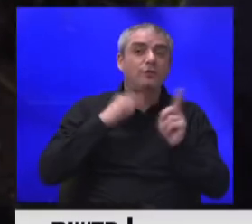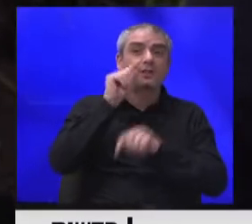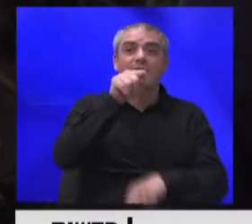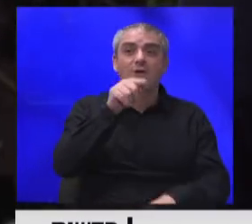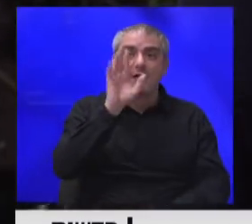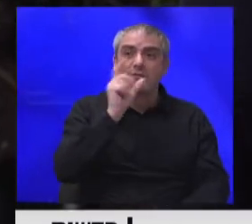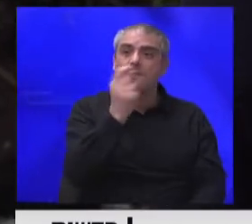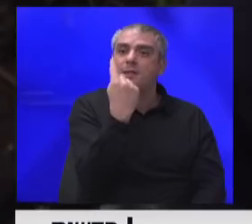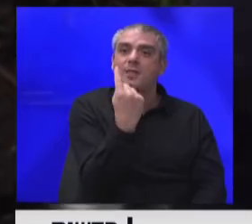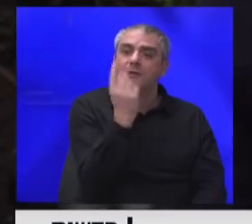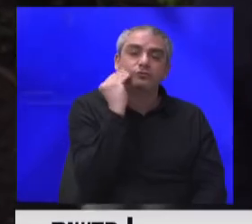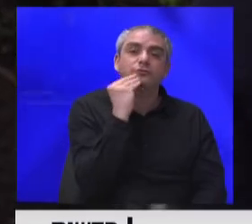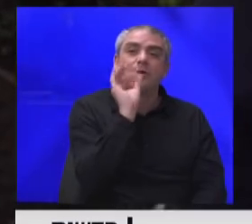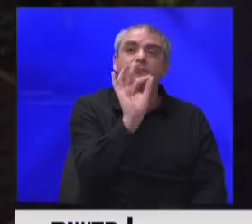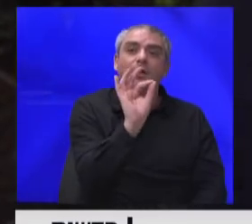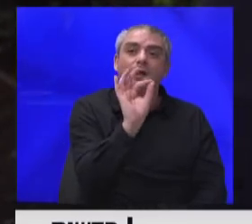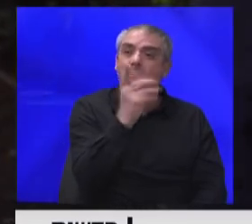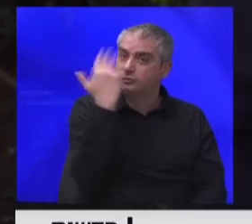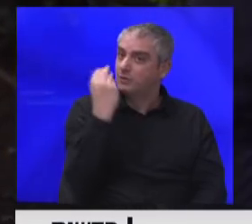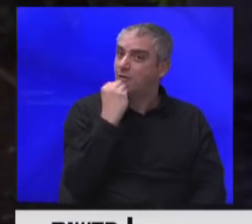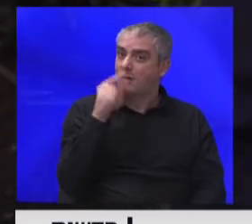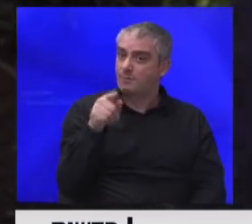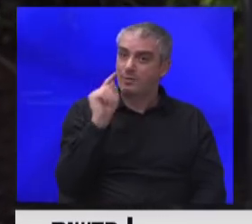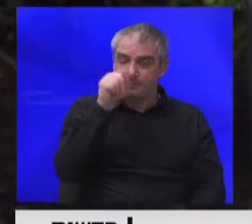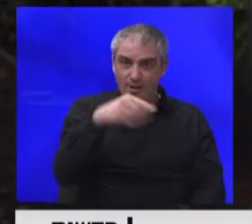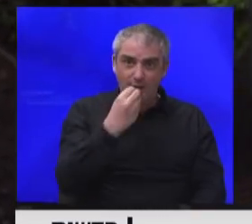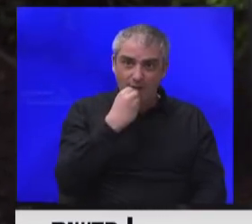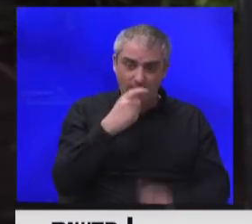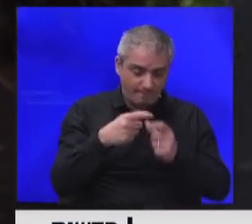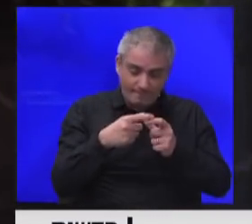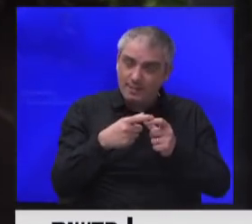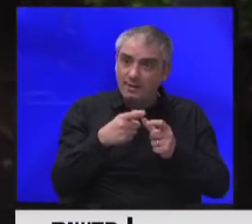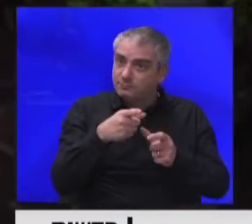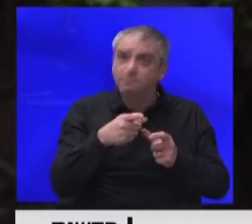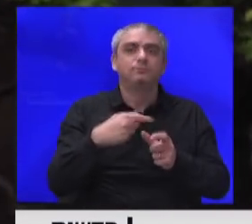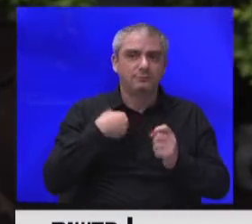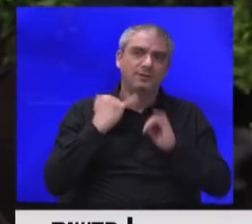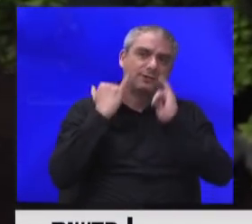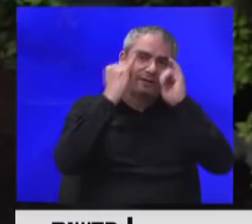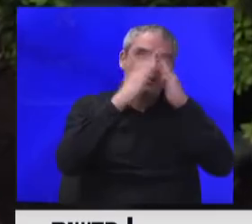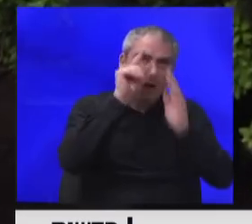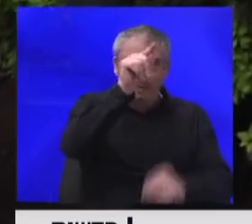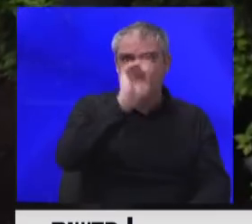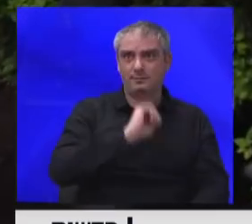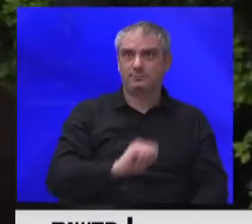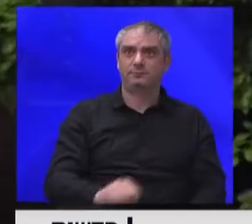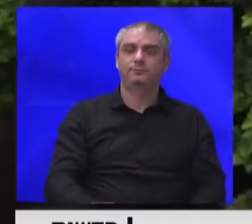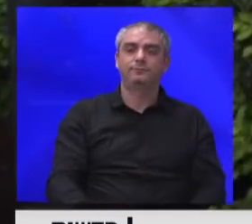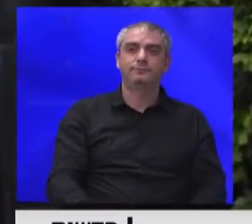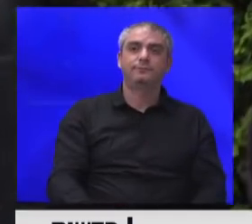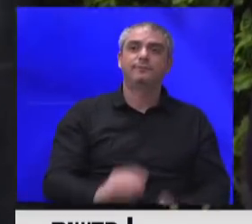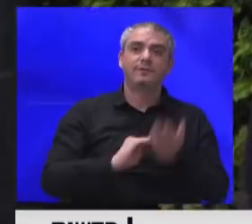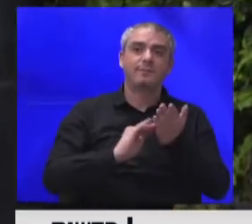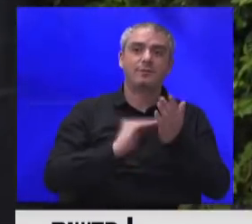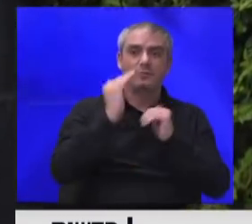מנה אחת, בשביל הצהריים שלך, מה שהיית אוכל פה, היית מגיע לאכול פתאי, אני אביא לך את הפתאי הביתה. המינימום